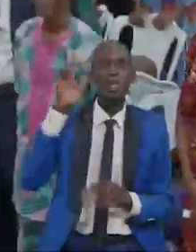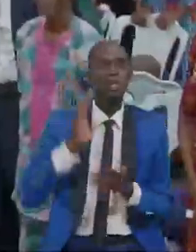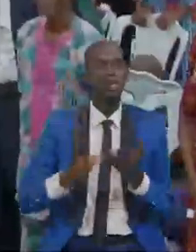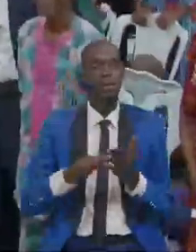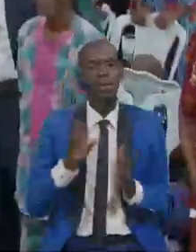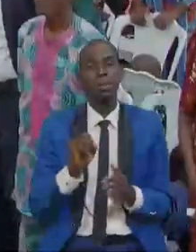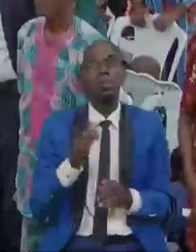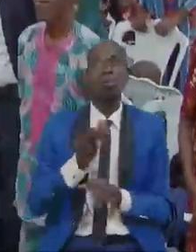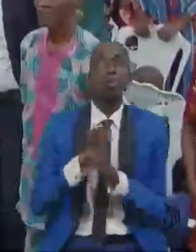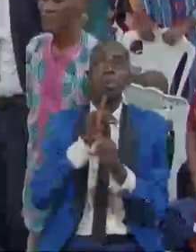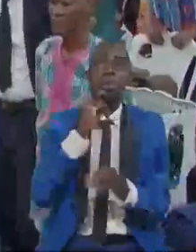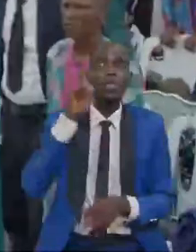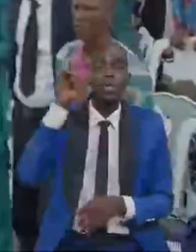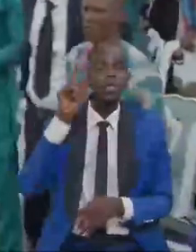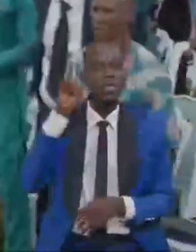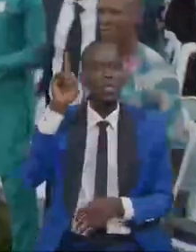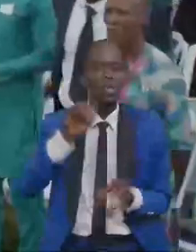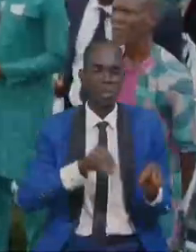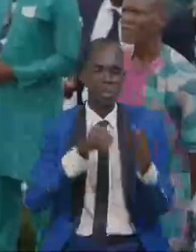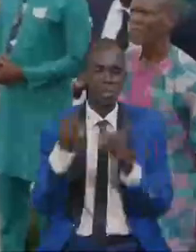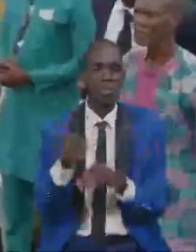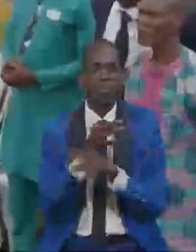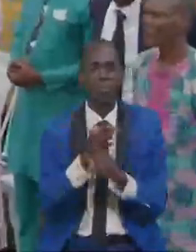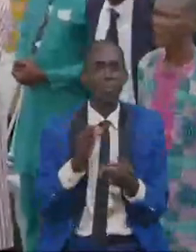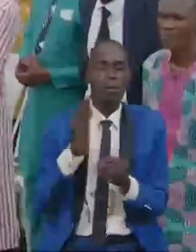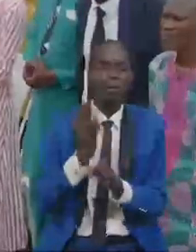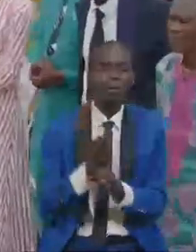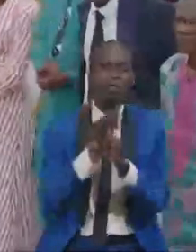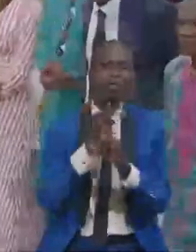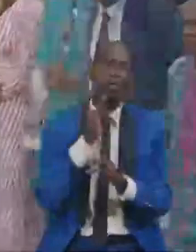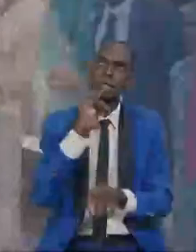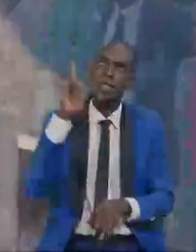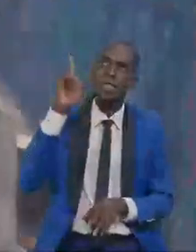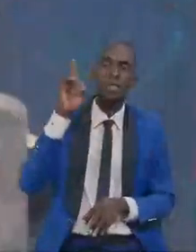il pardonne. Il est fidèle, il affranchit.